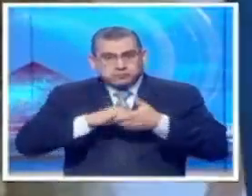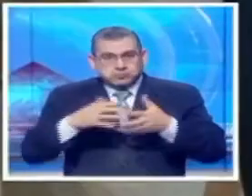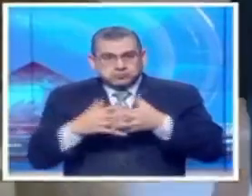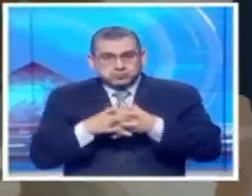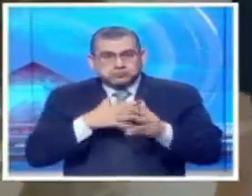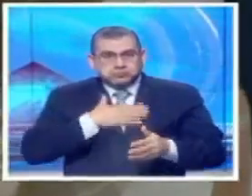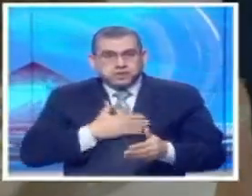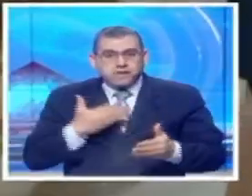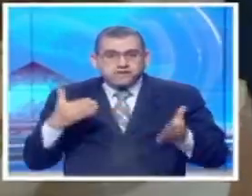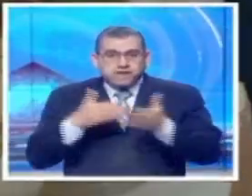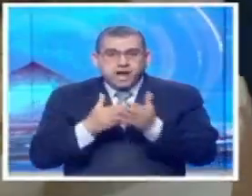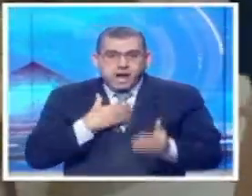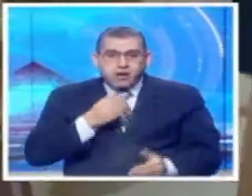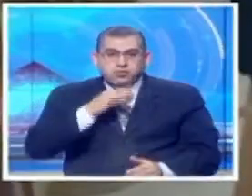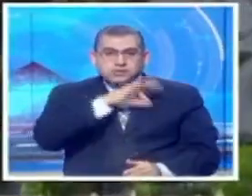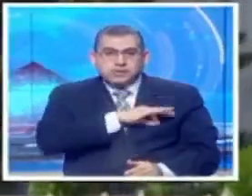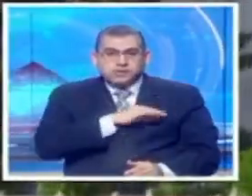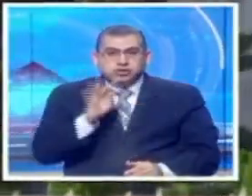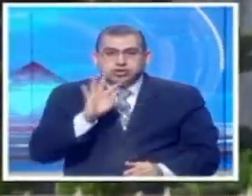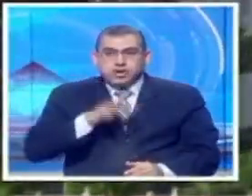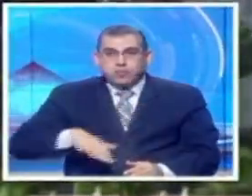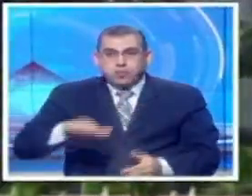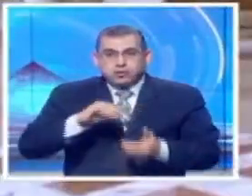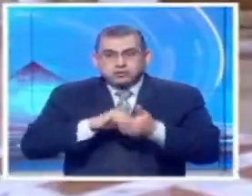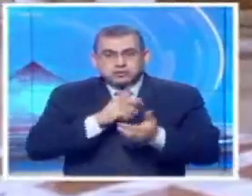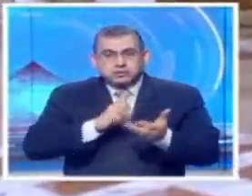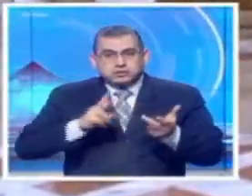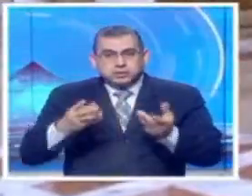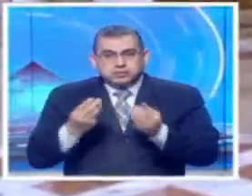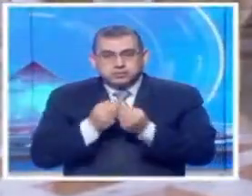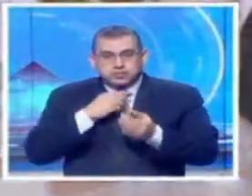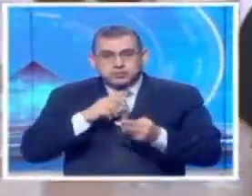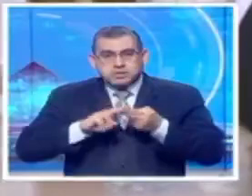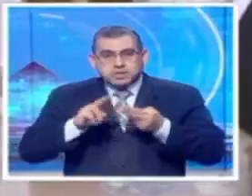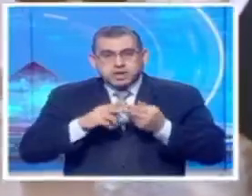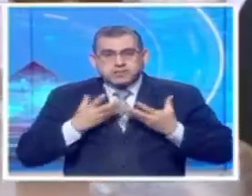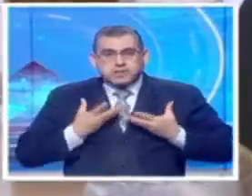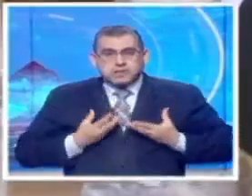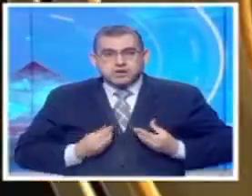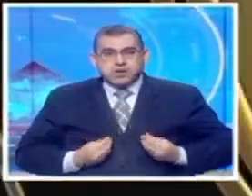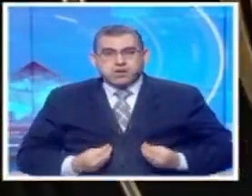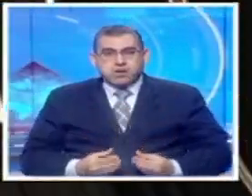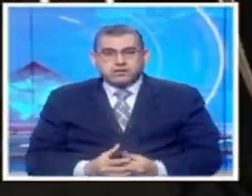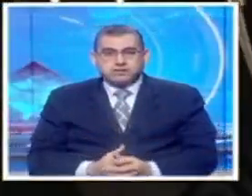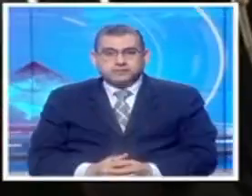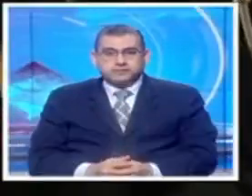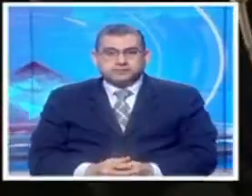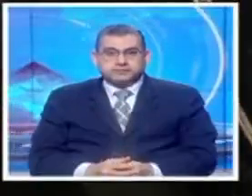بما يحقق أمال شعوبها في العيش في سلام واستقرار.